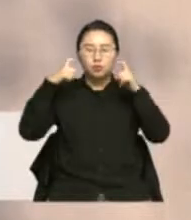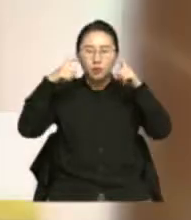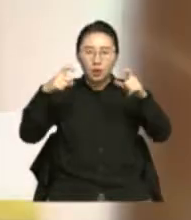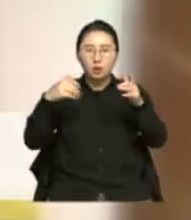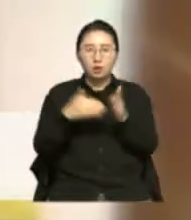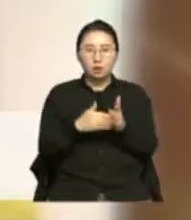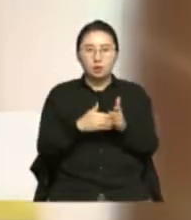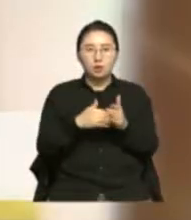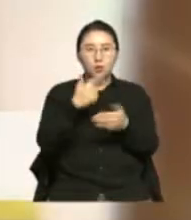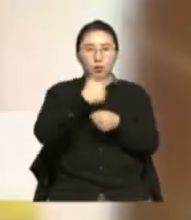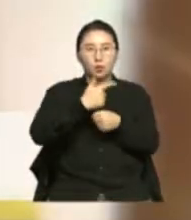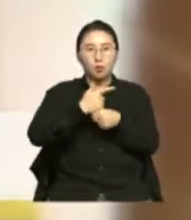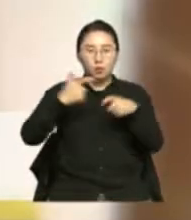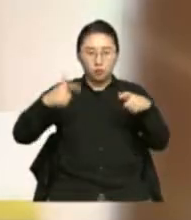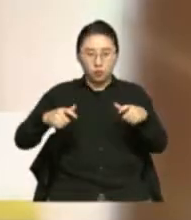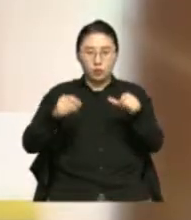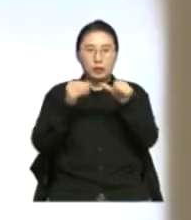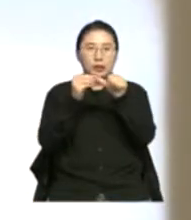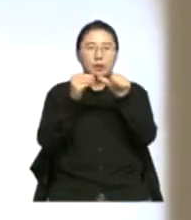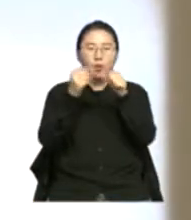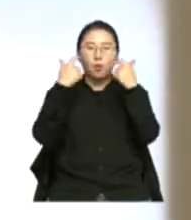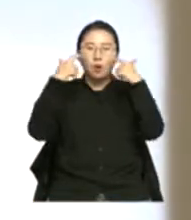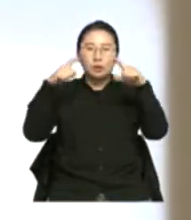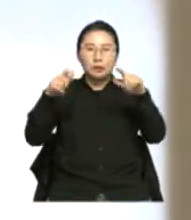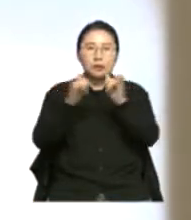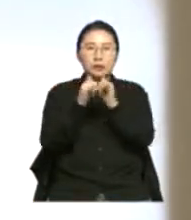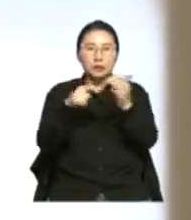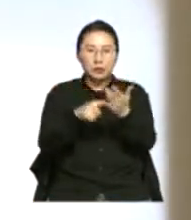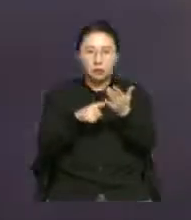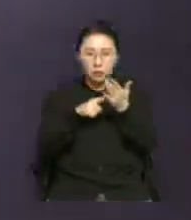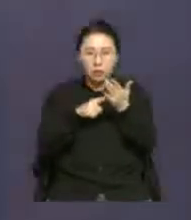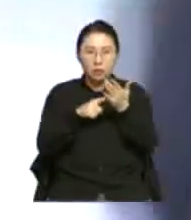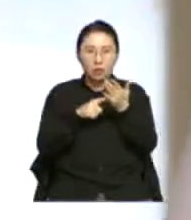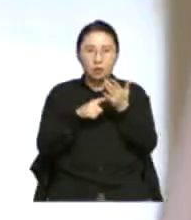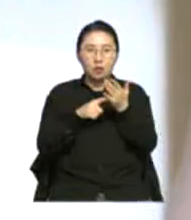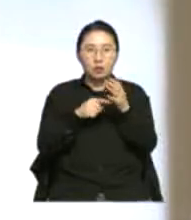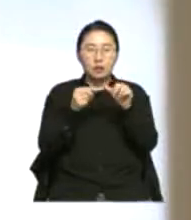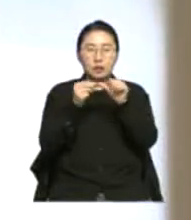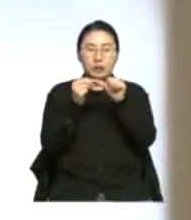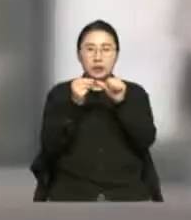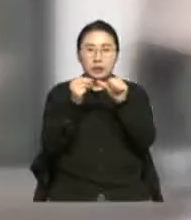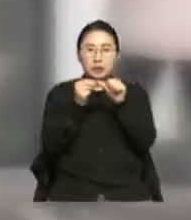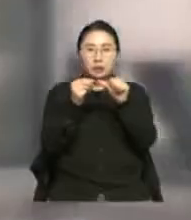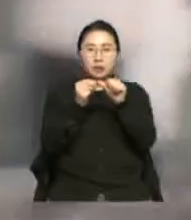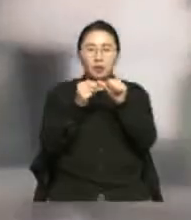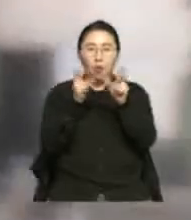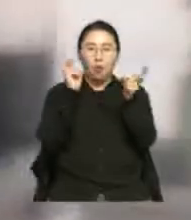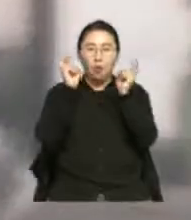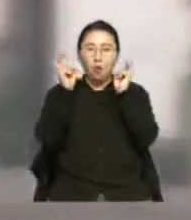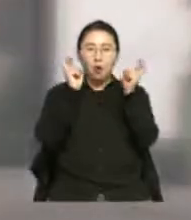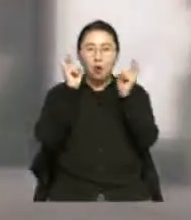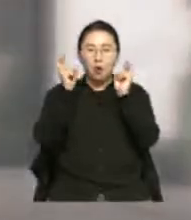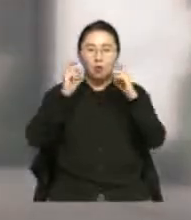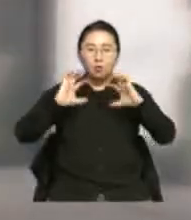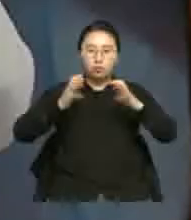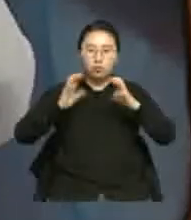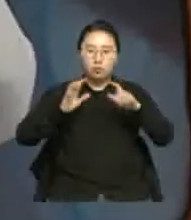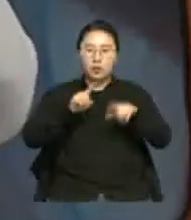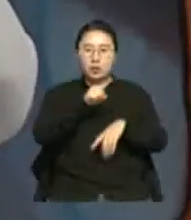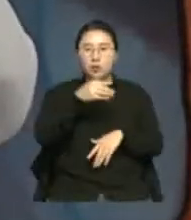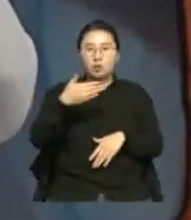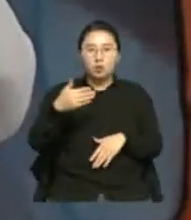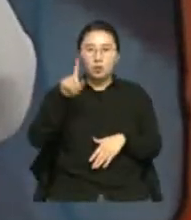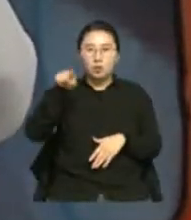받았습니다 노원구 에선 다섯번째 확진 자가 발생한 겁니다 다섯번째 확진 자는 직장에서 국내 코로나 1